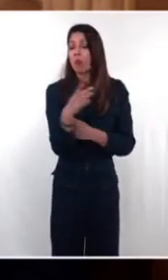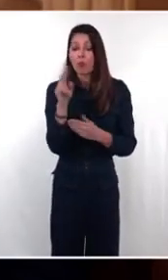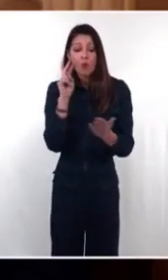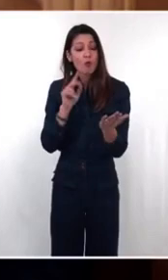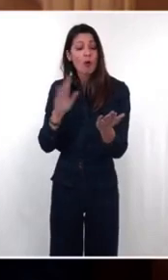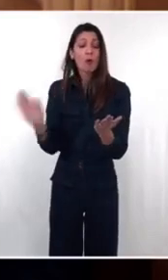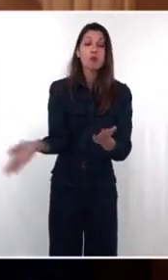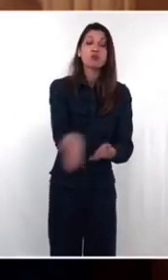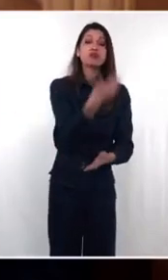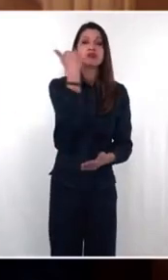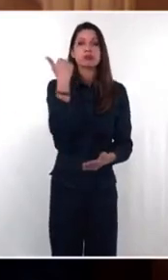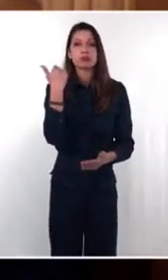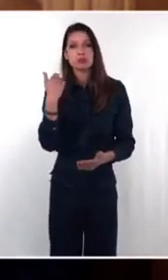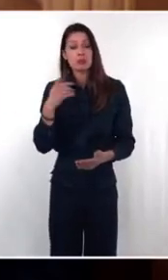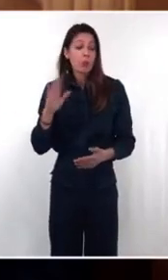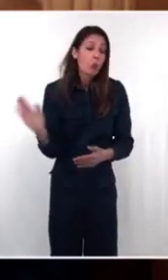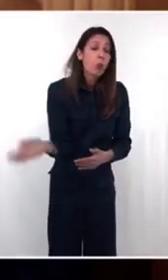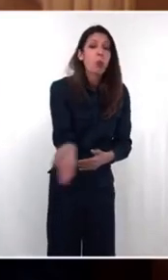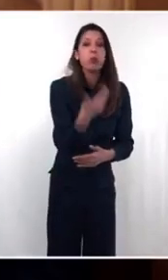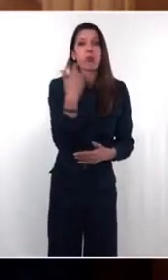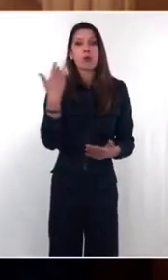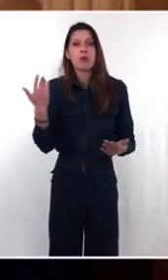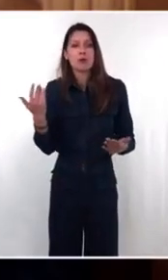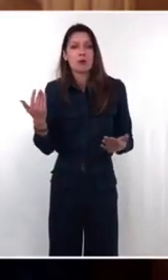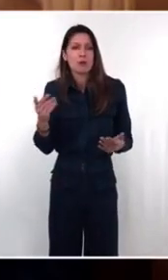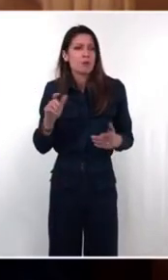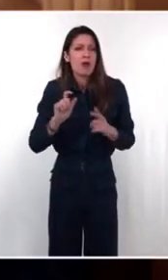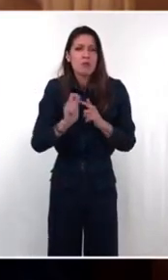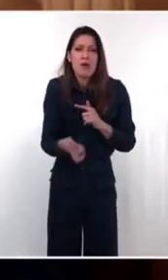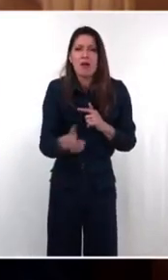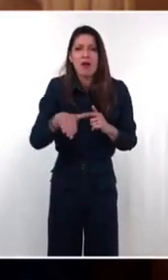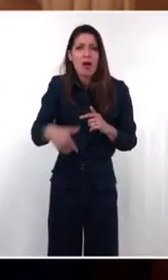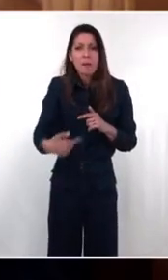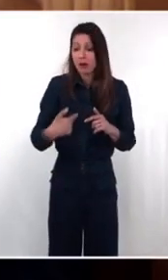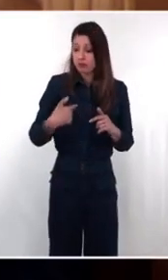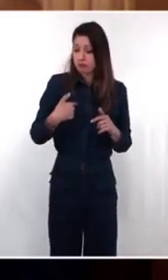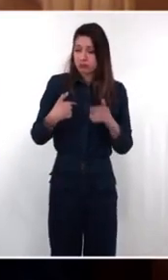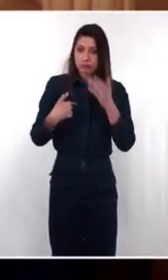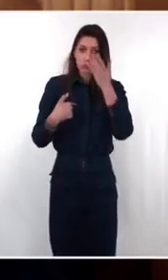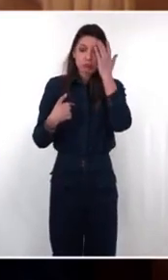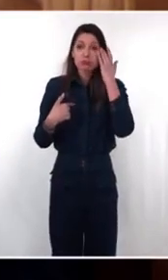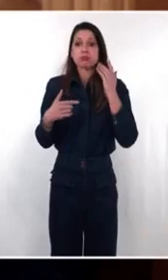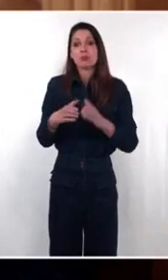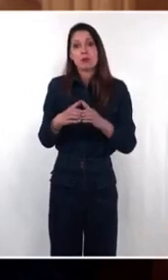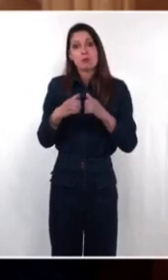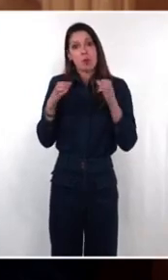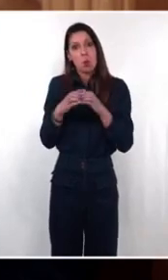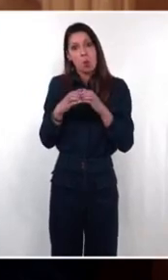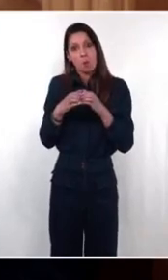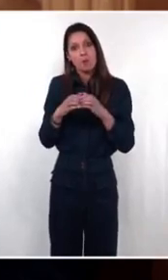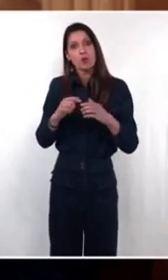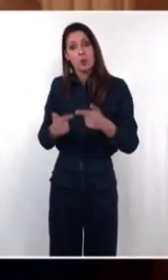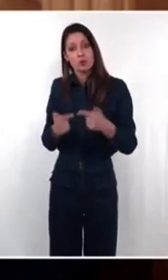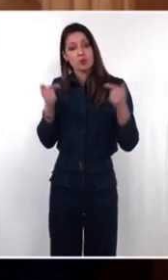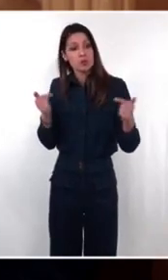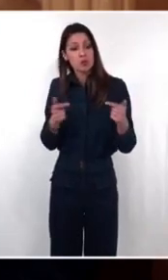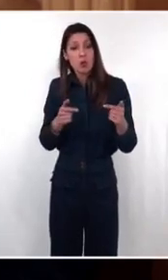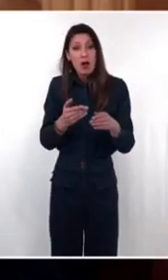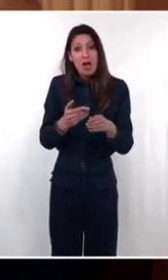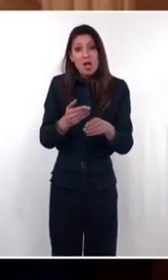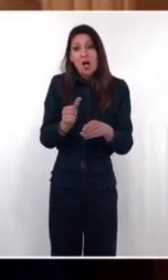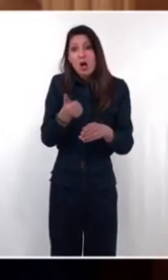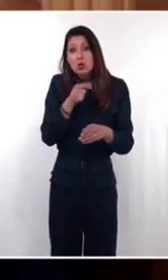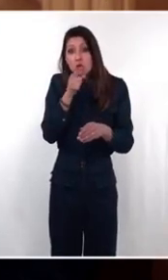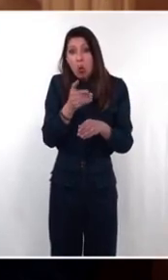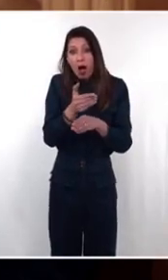de main et vous n'êtes pas revenu dessus. Comment voulez-vous qu'après nous, opposition, on a les documents le jour même ou la veille?